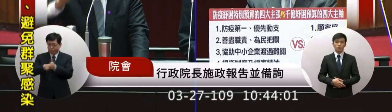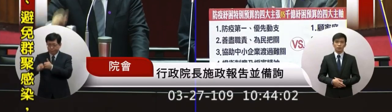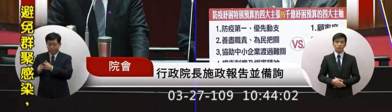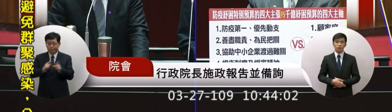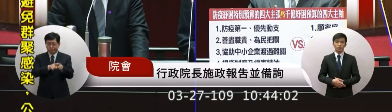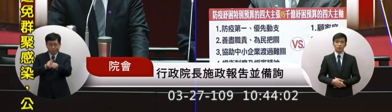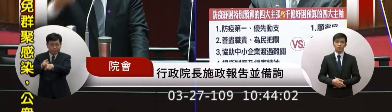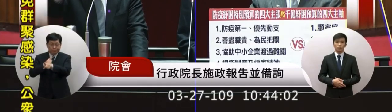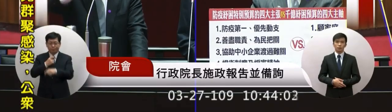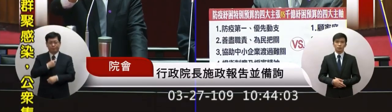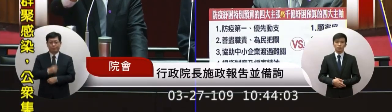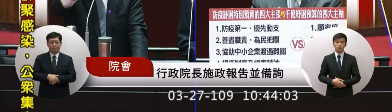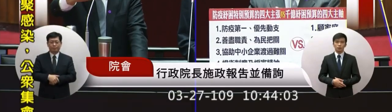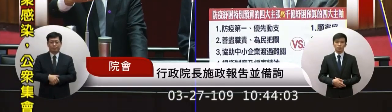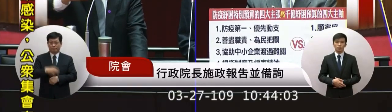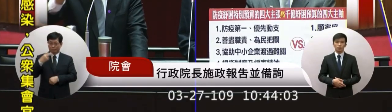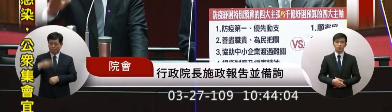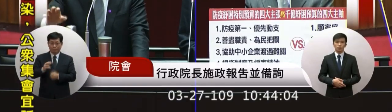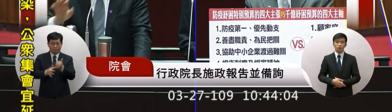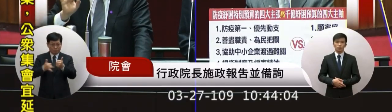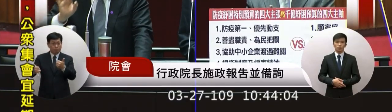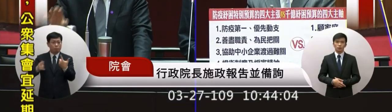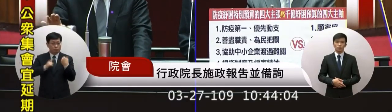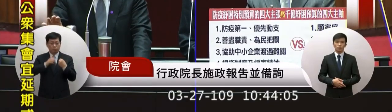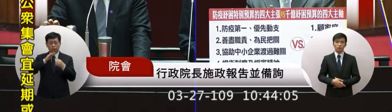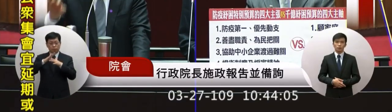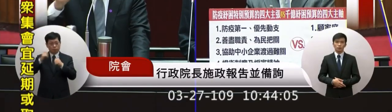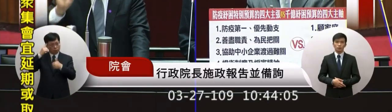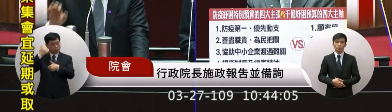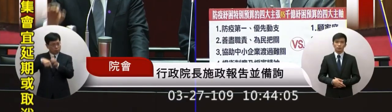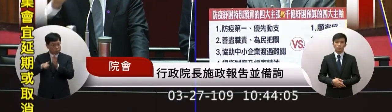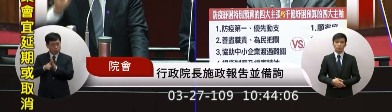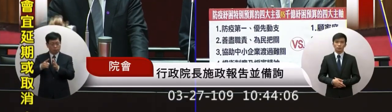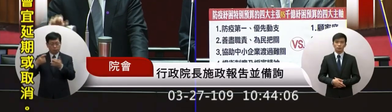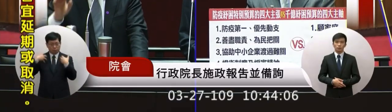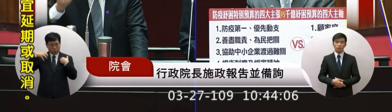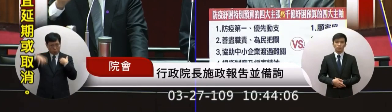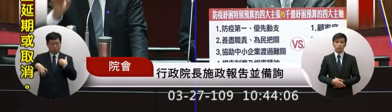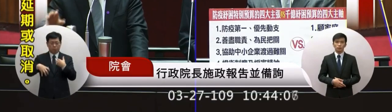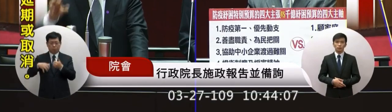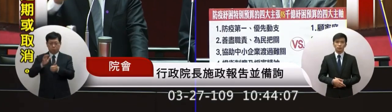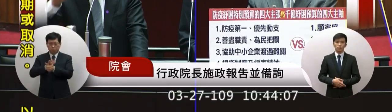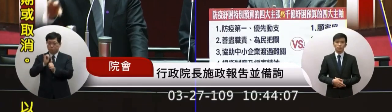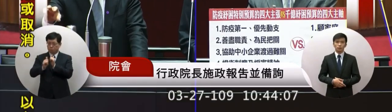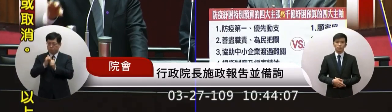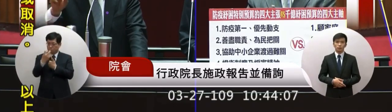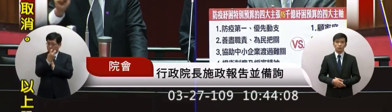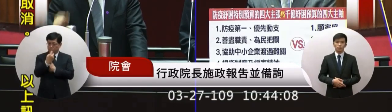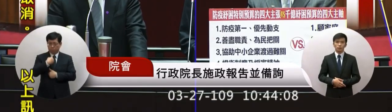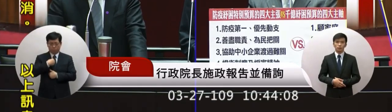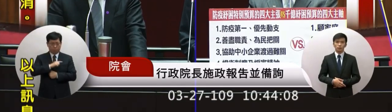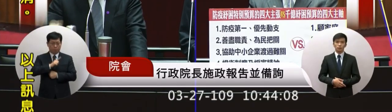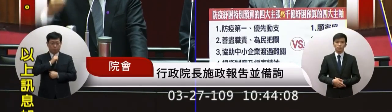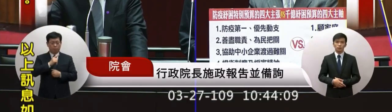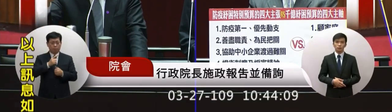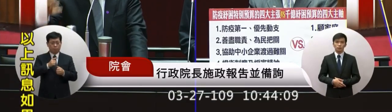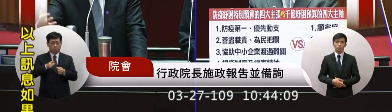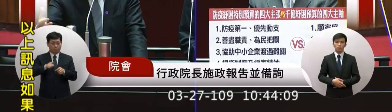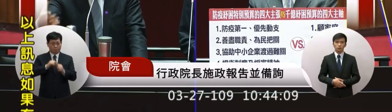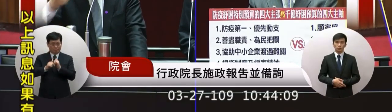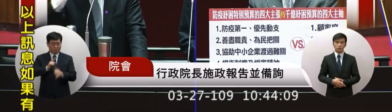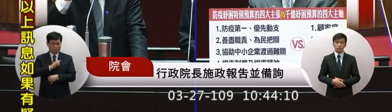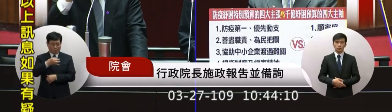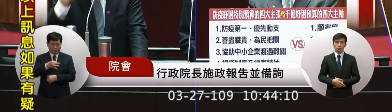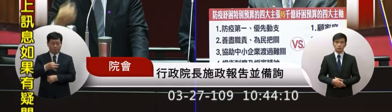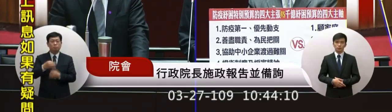目安尼来进行。啊，委员徛伫民意机关。为人民看好 人民的